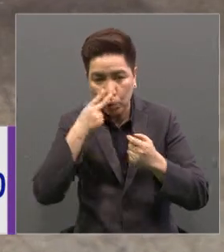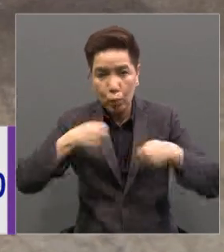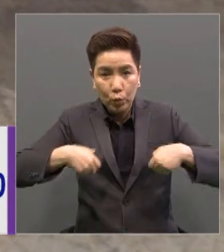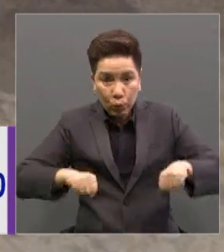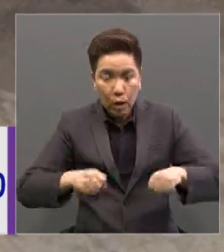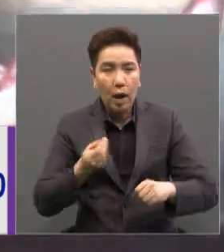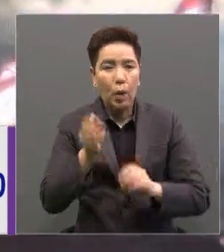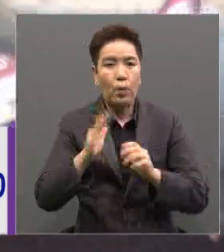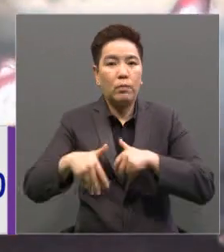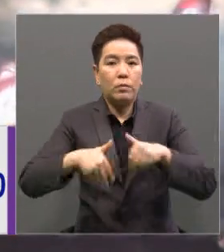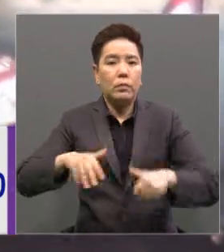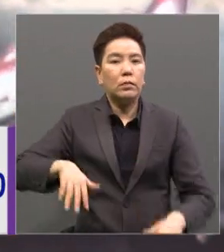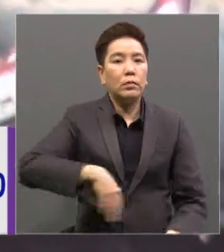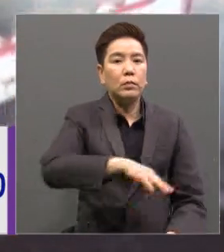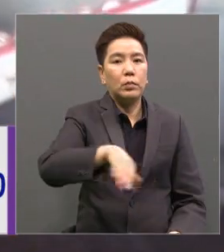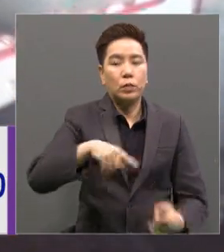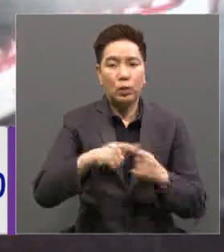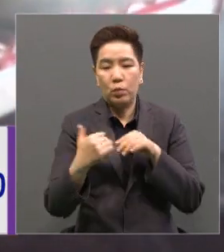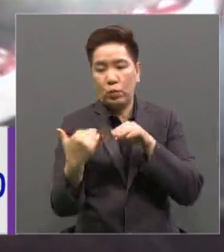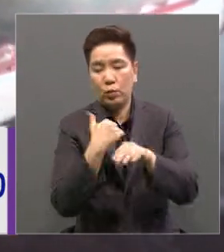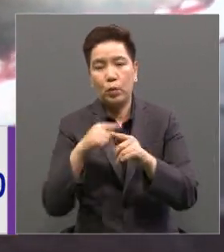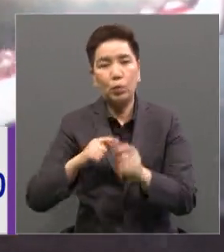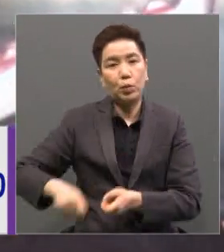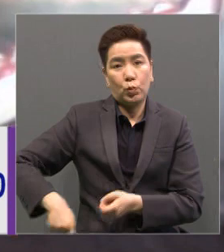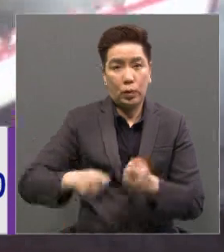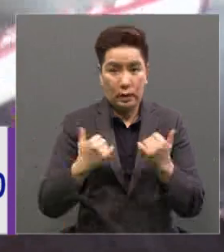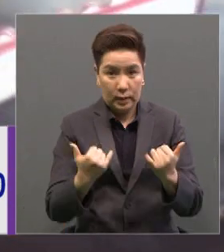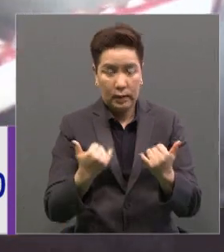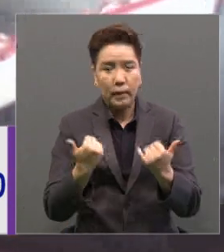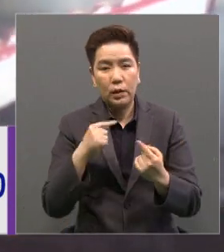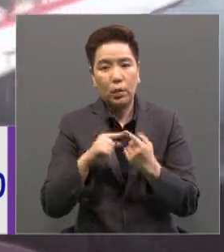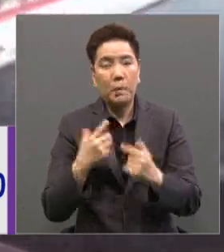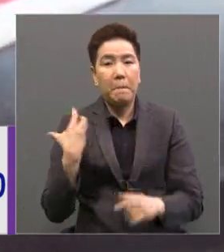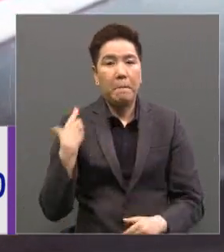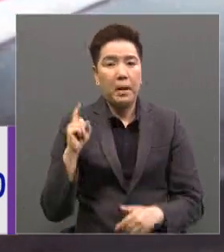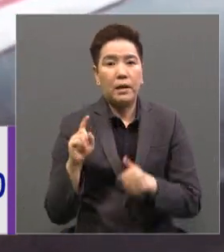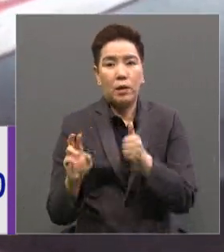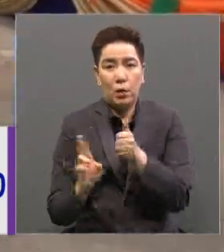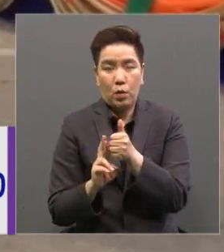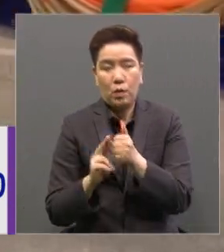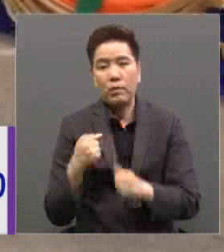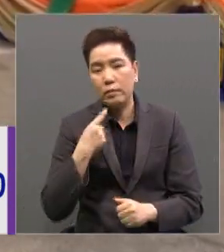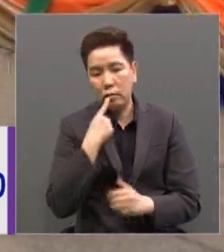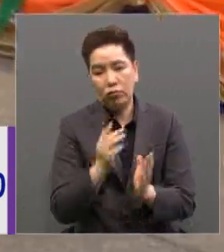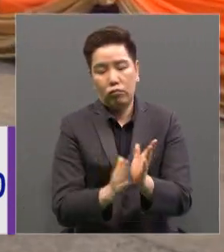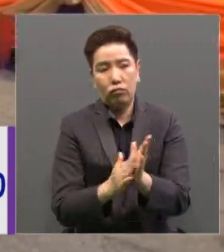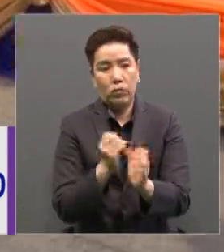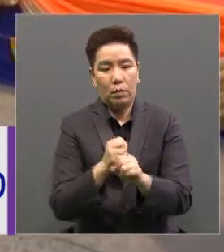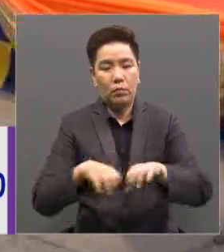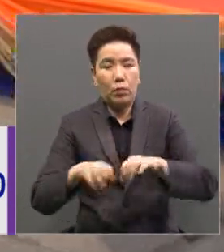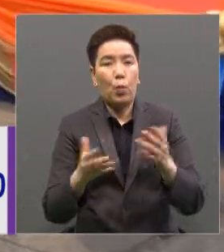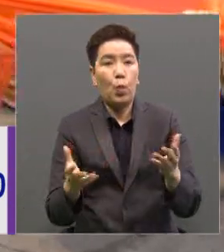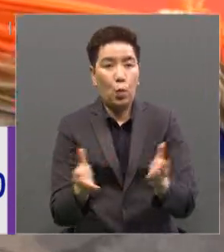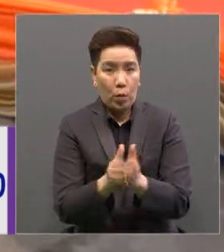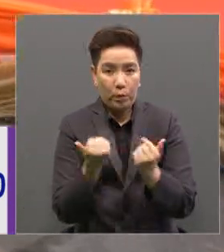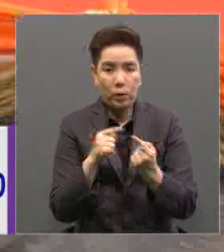ให้กับพี่น้องประชาชนที่เดินทางสัญจรในช่วงสงกรานต์นั่นรองปลัดสำนักนายกตรีได้กล่าวชื่นชมการทำงานร่วมกันนะ